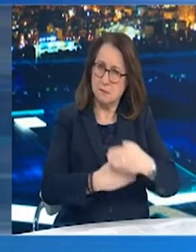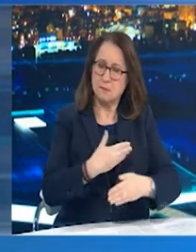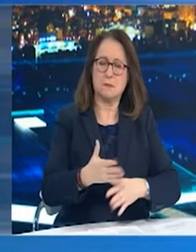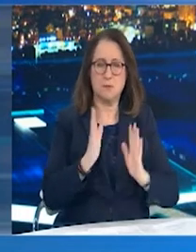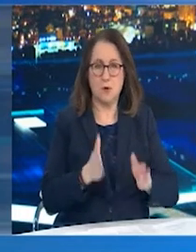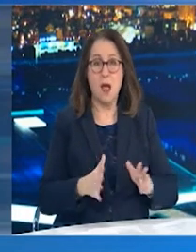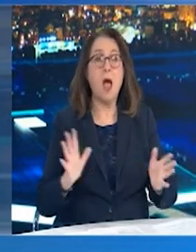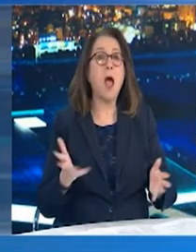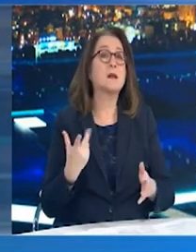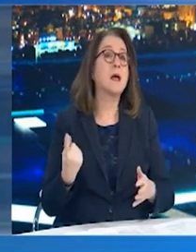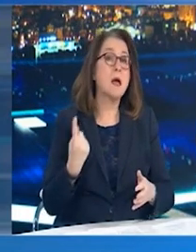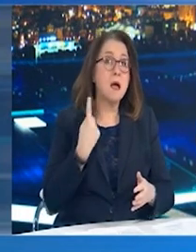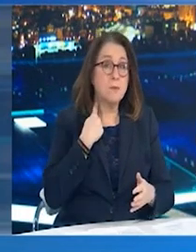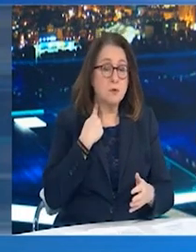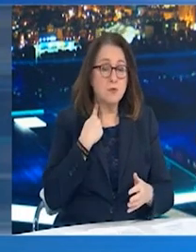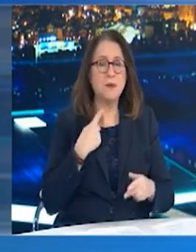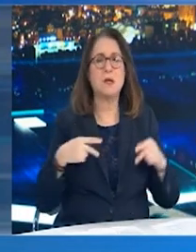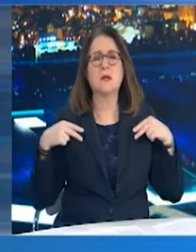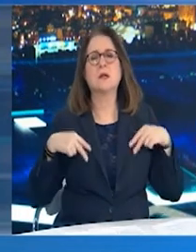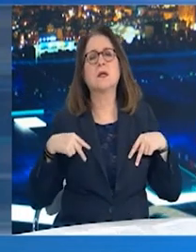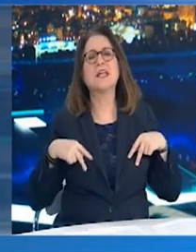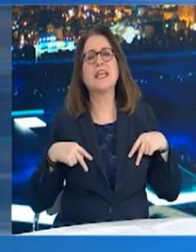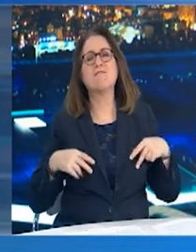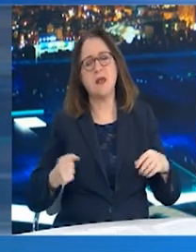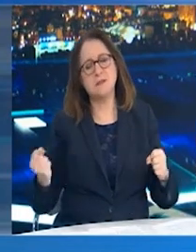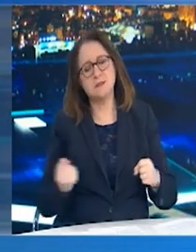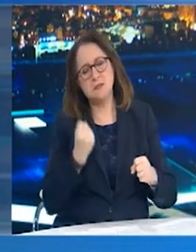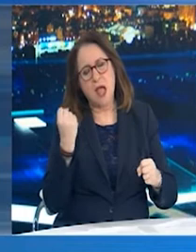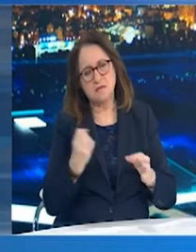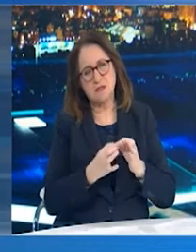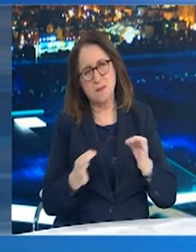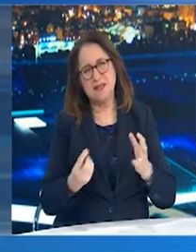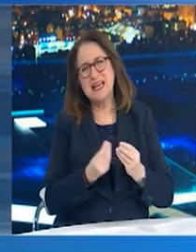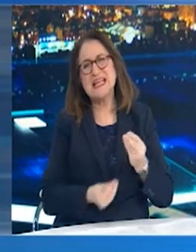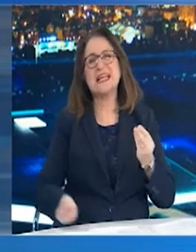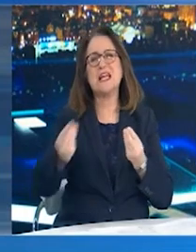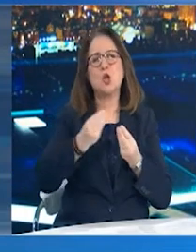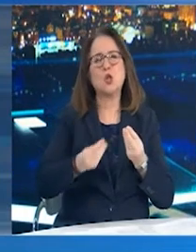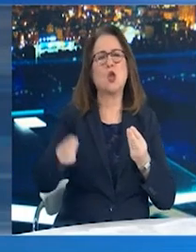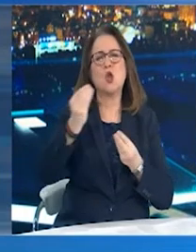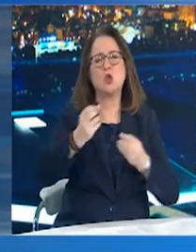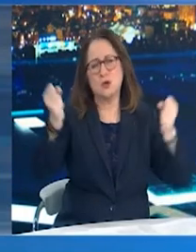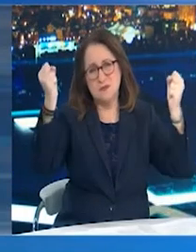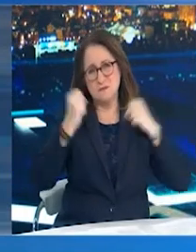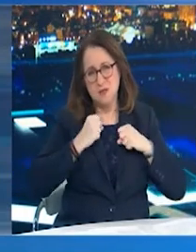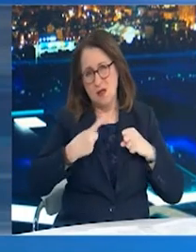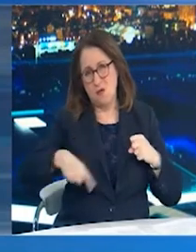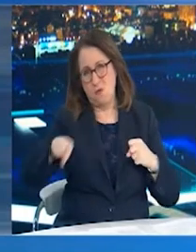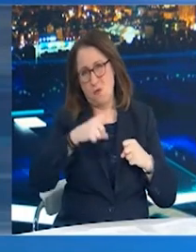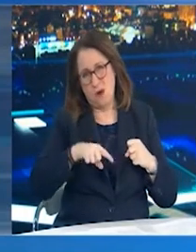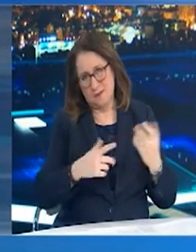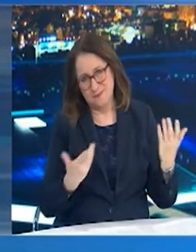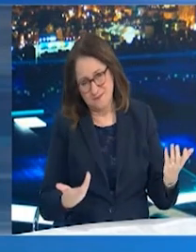είναι υποχρεωμένη να πάρει πιο αυστηρά μέτρα. Και αυτό θα έχει σημαντική επίπτωση στις ζωές όλων μας. Άρα